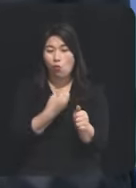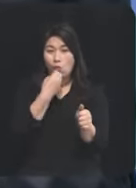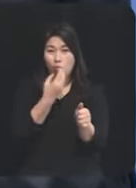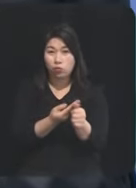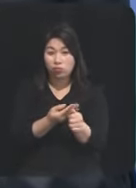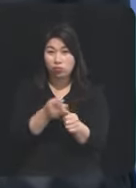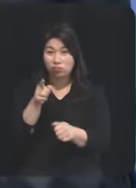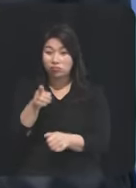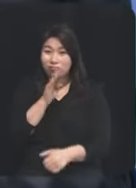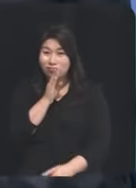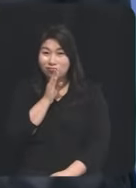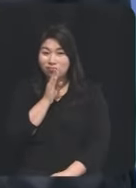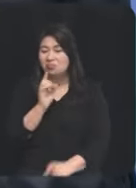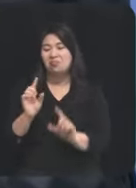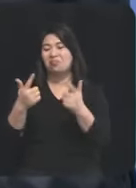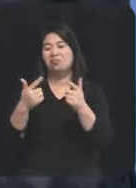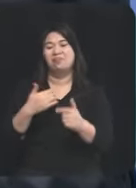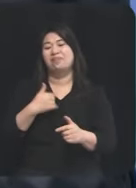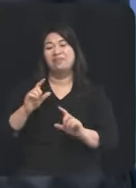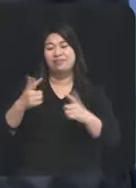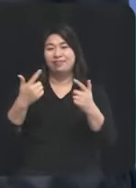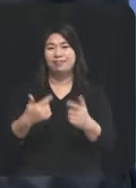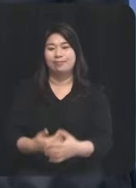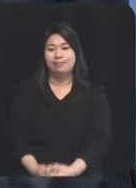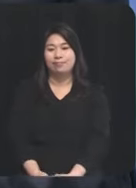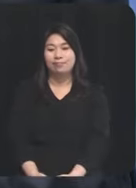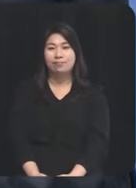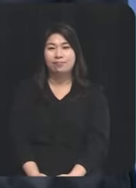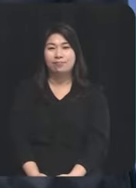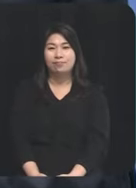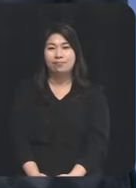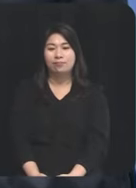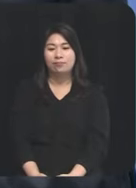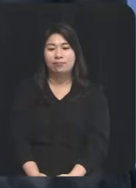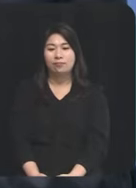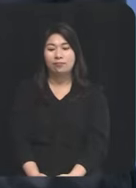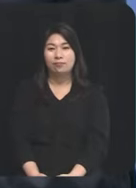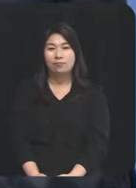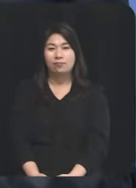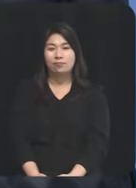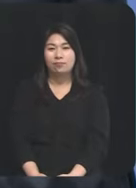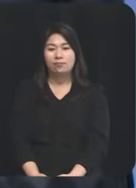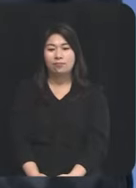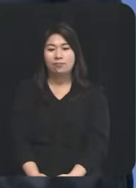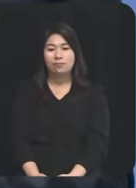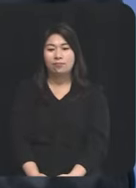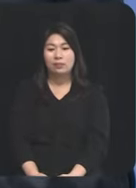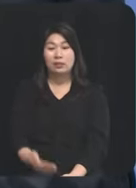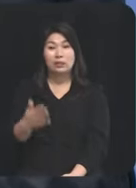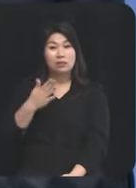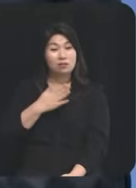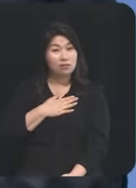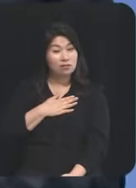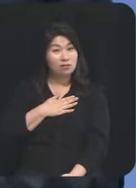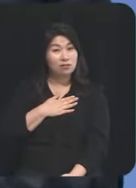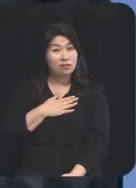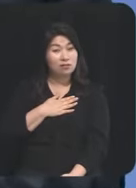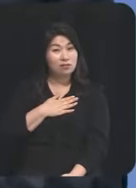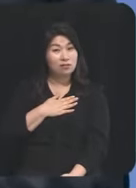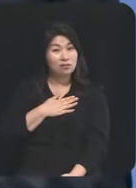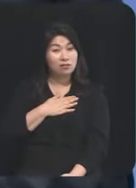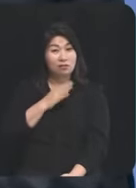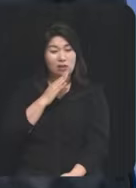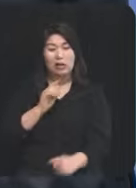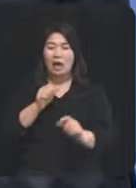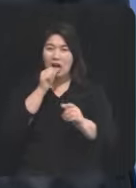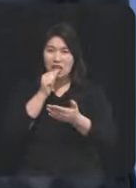절대 본인이 아닙니다. 맞습니까? 절대 아닙니다. 유튜브에 나오는 민주당의 영향력 있는 분이 본인이라는 얘기인 것인가요?